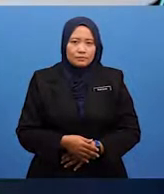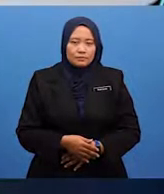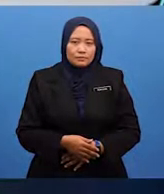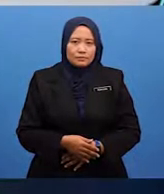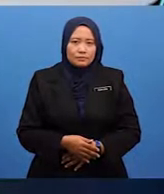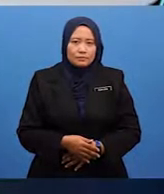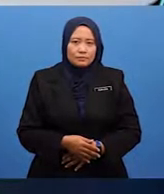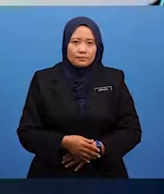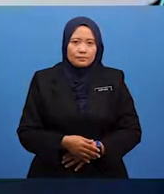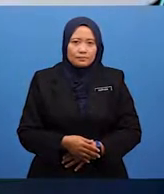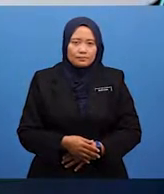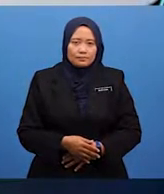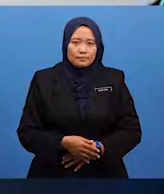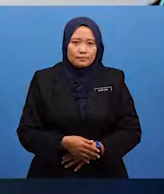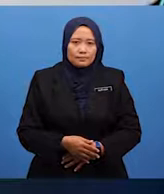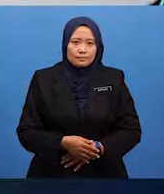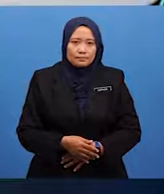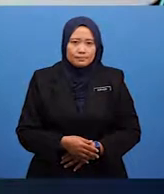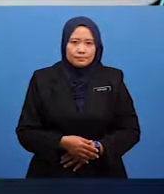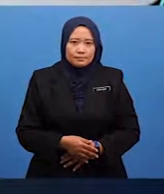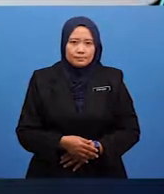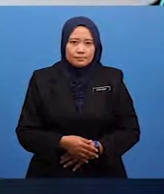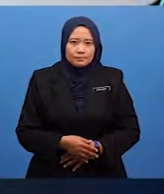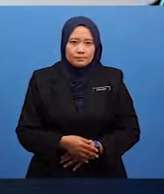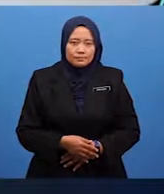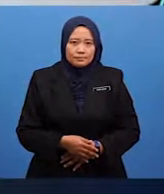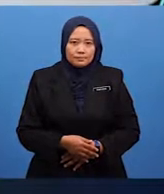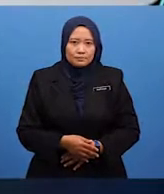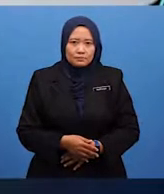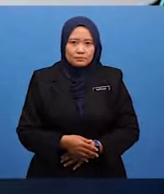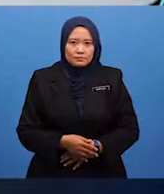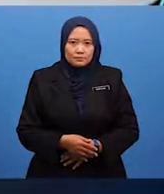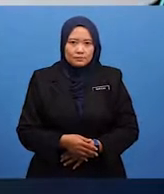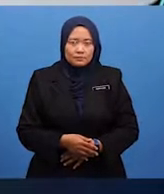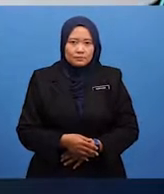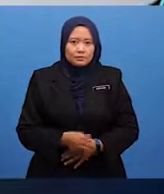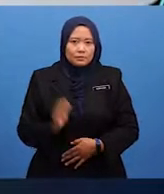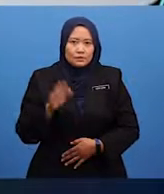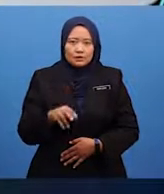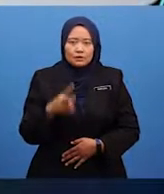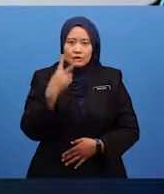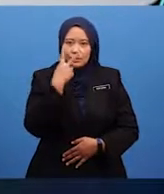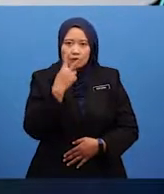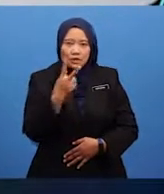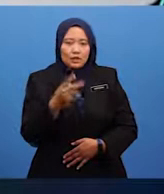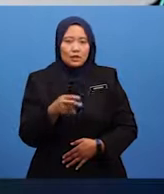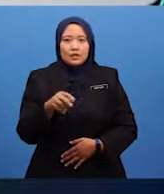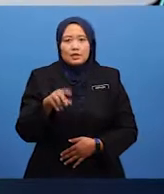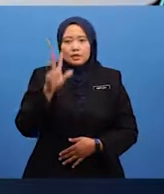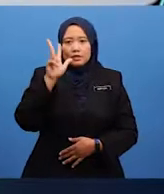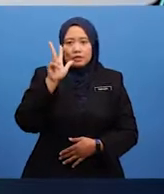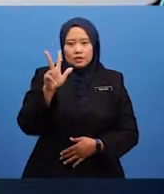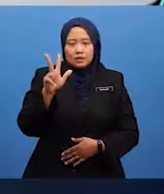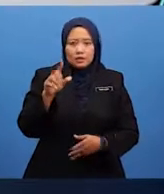teruskan informasi tentang lukisan Teknik ini dalam tiga sujud pandangan asas yaitu yang pertama kita depan dengan